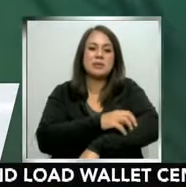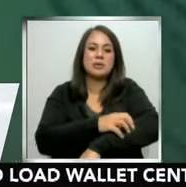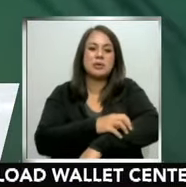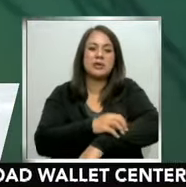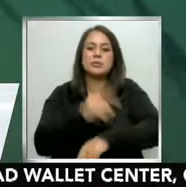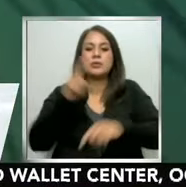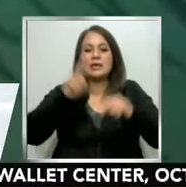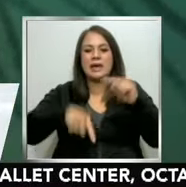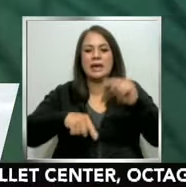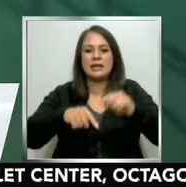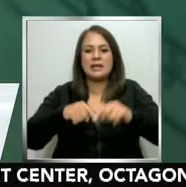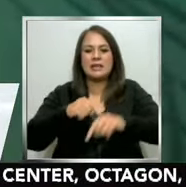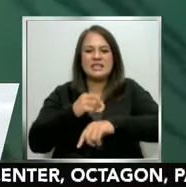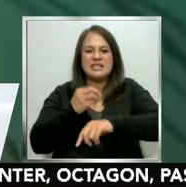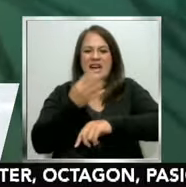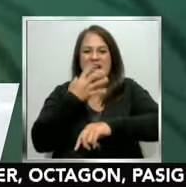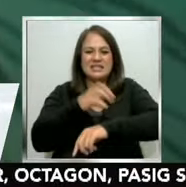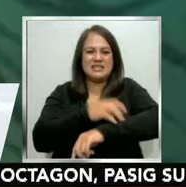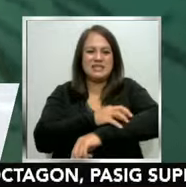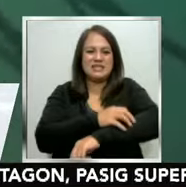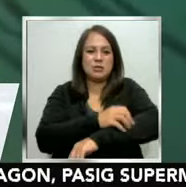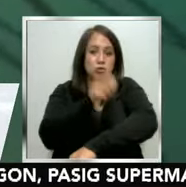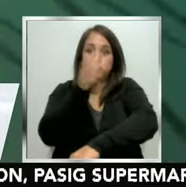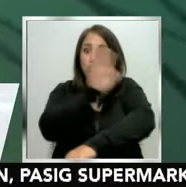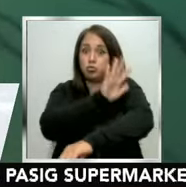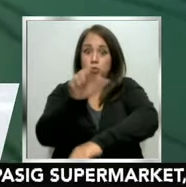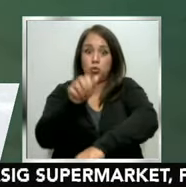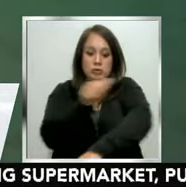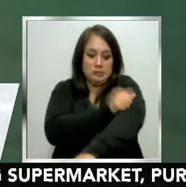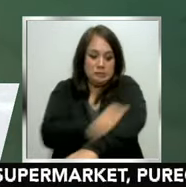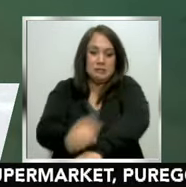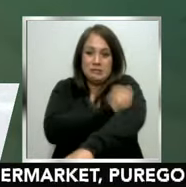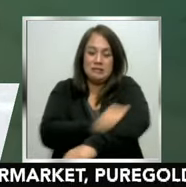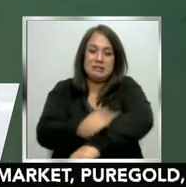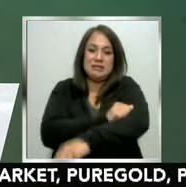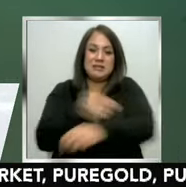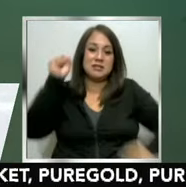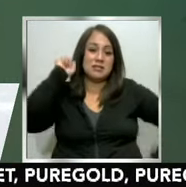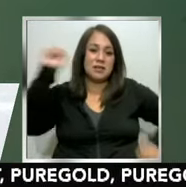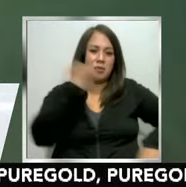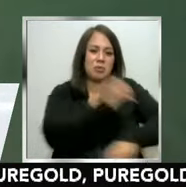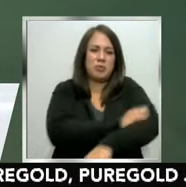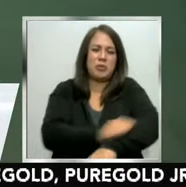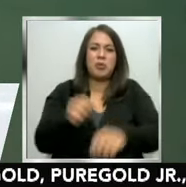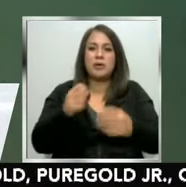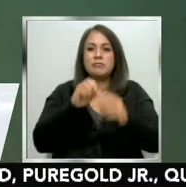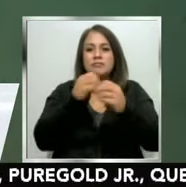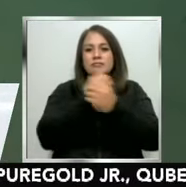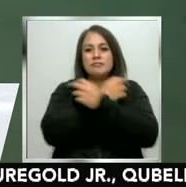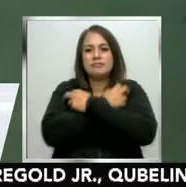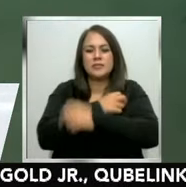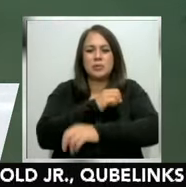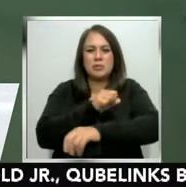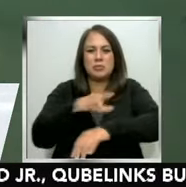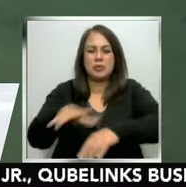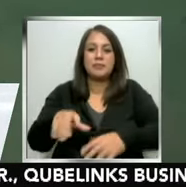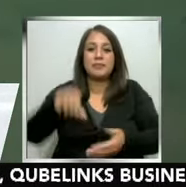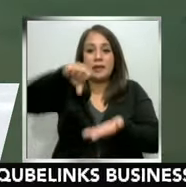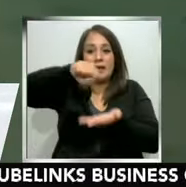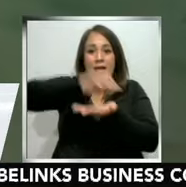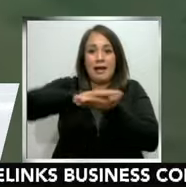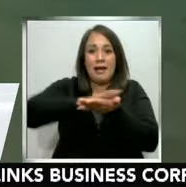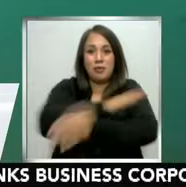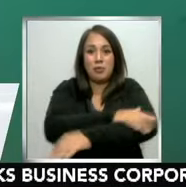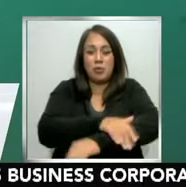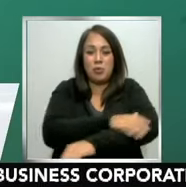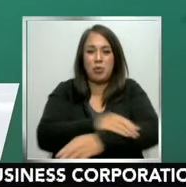fire. Huwag daw kakayurin o pupunasan ng tuwalya dahil lalong kakalat ang lason. Huwag rin kuskusin ng alkohol o ng buhangin at huwag lalagyan